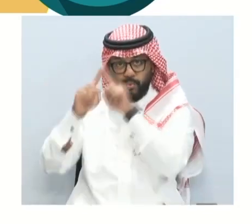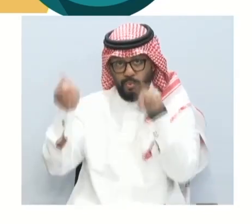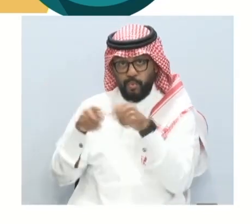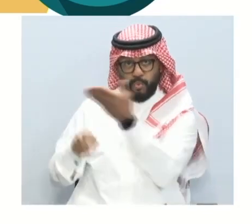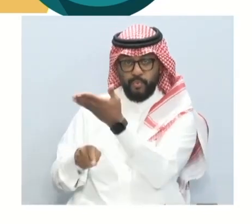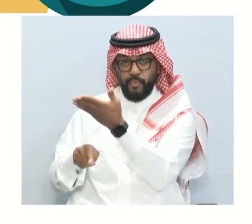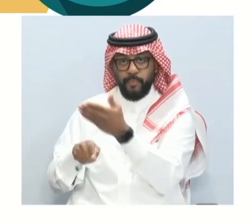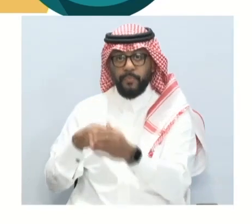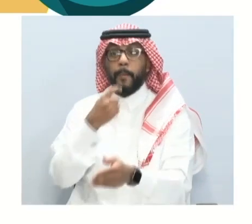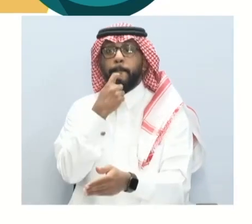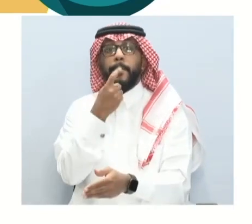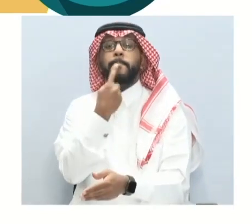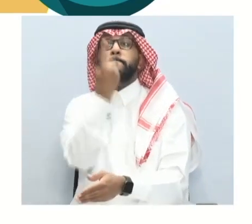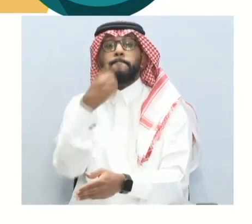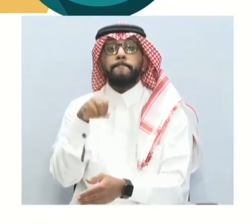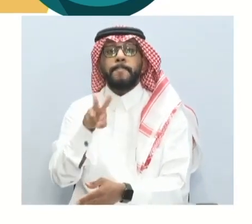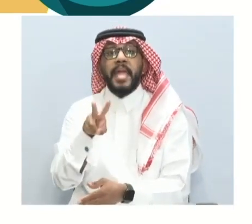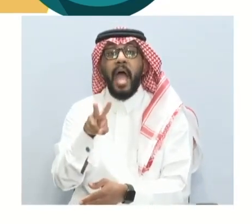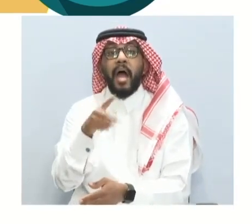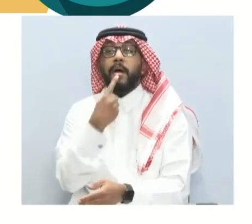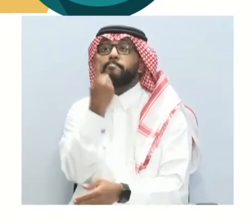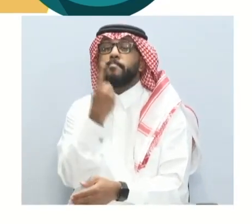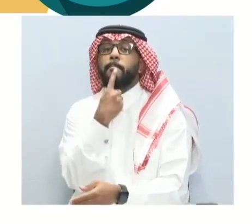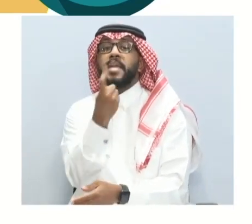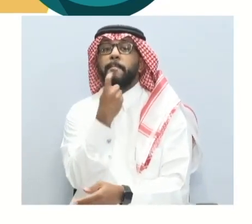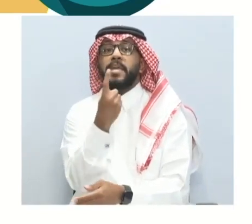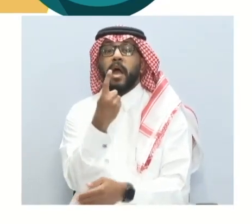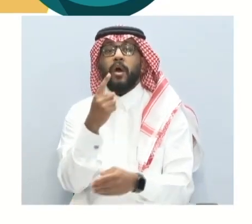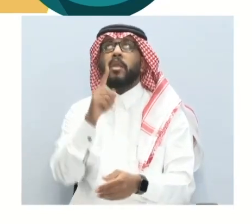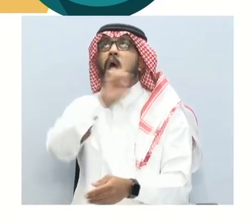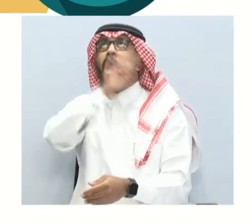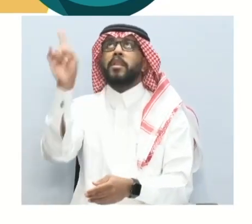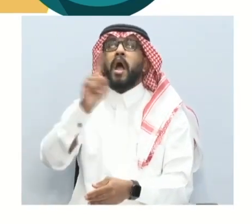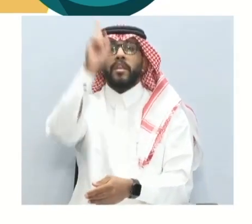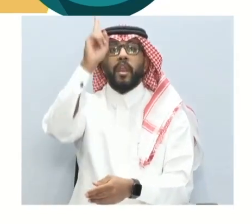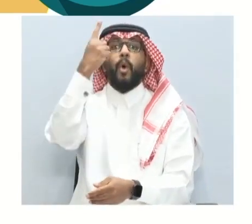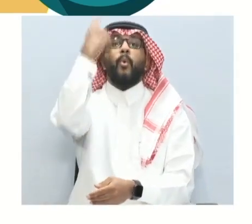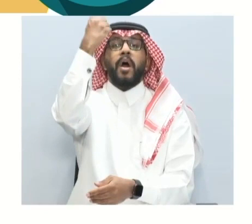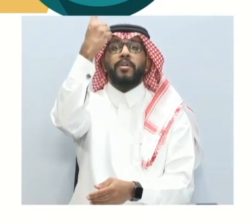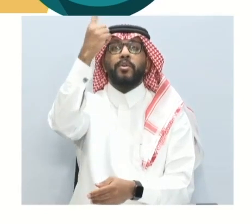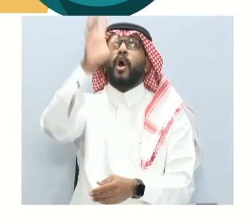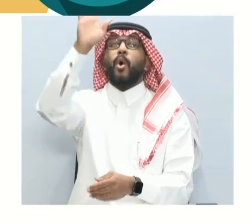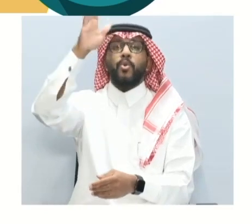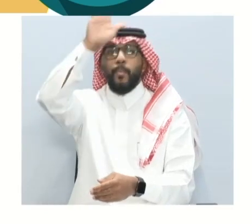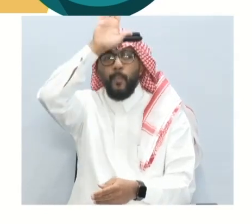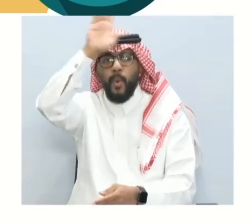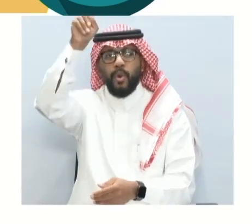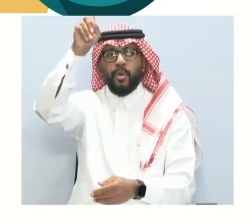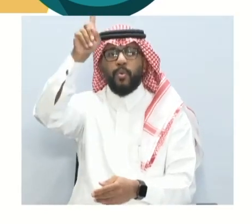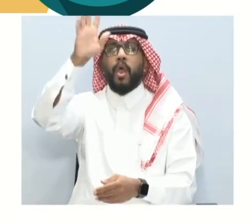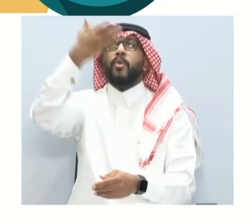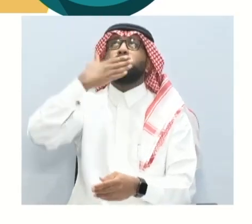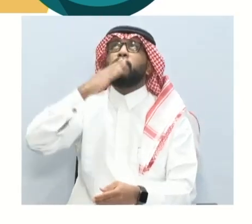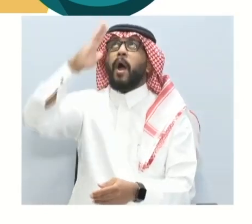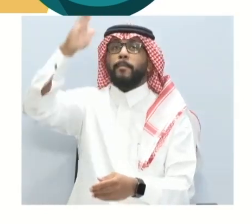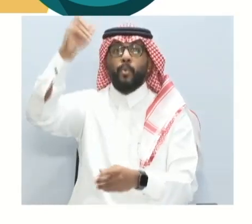هذا في 100 مره لا اله الا الله وحده لا شريك له له الملك وله الحمد وهو على كل